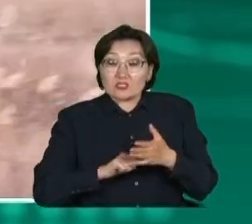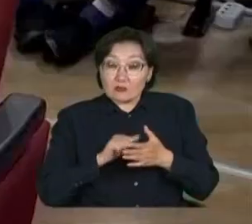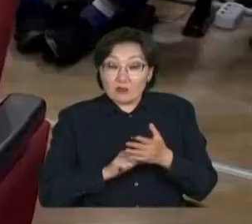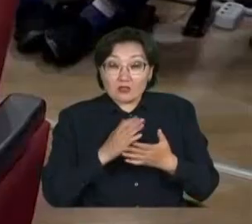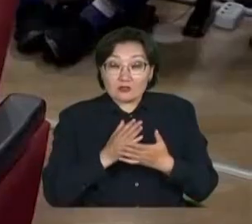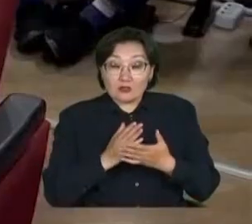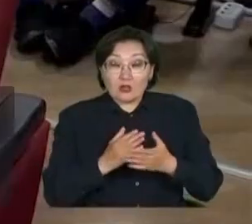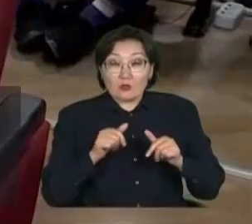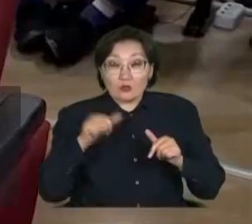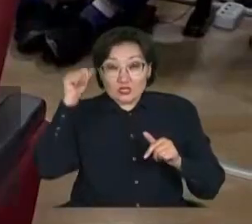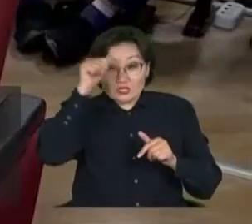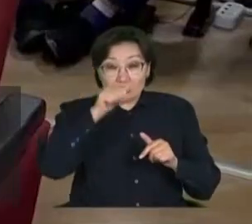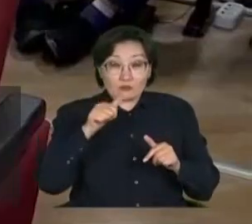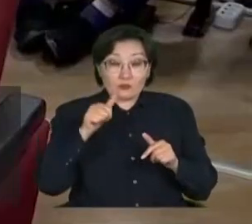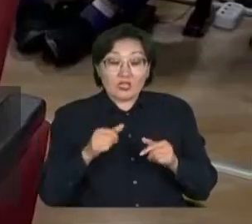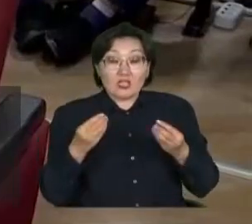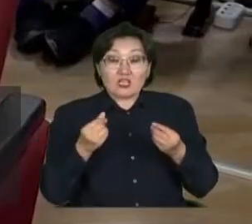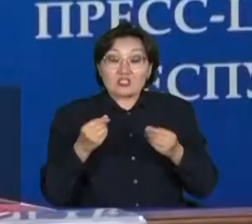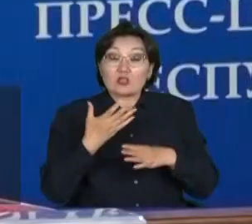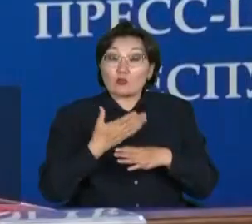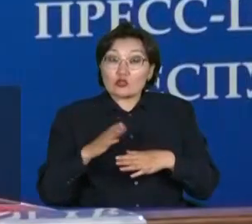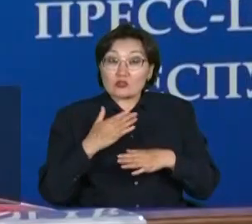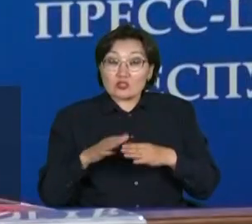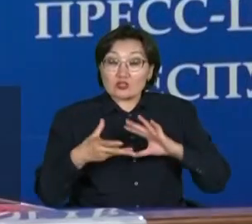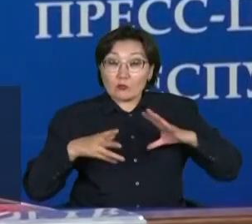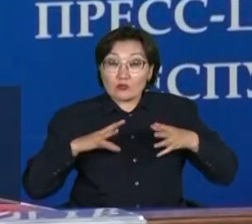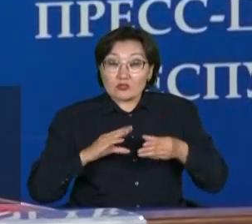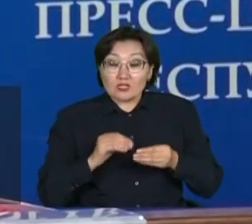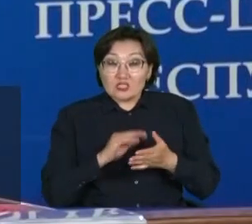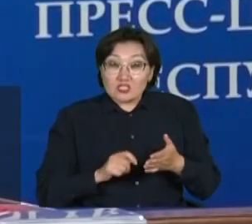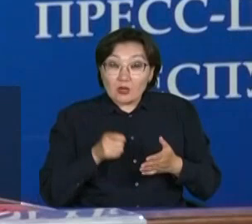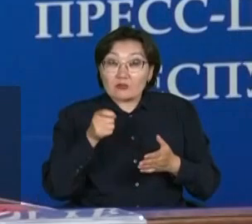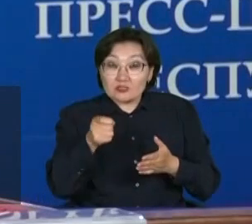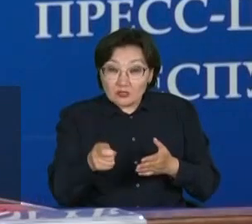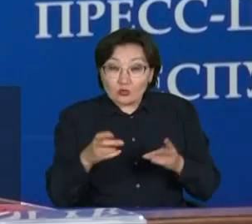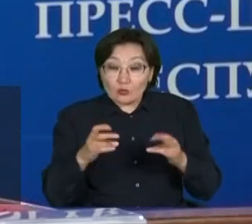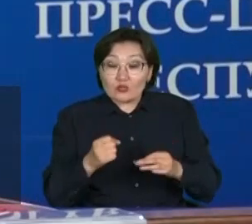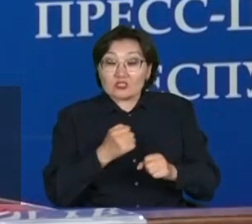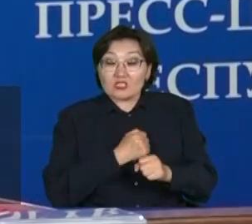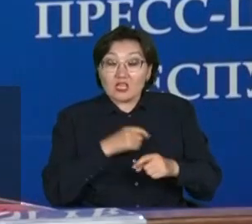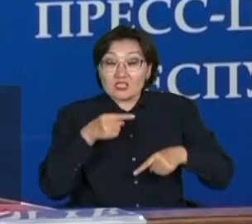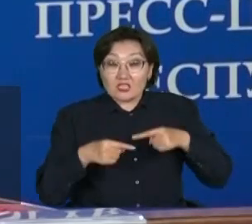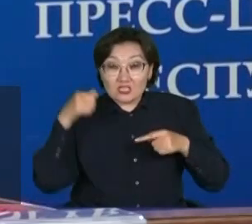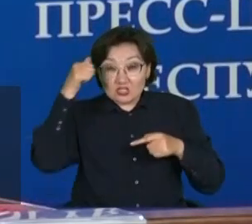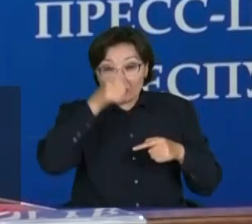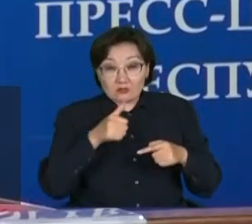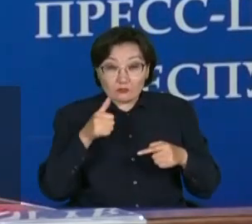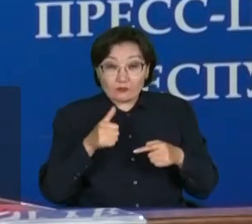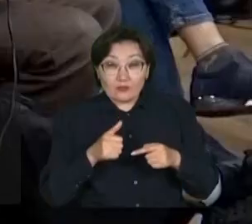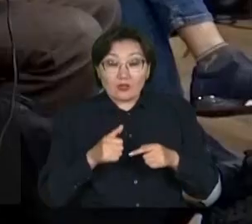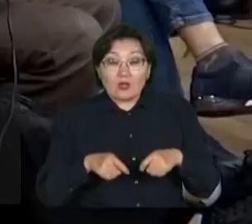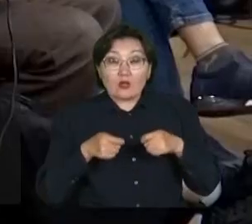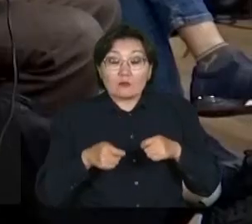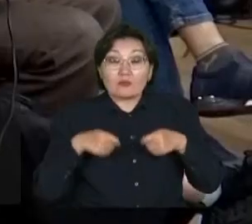екен. Биыл жылға қаражат бөлуге жалпы заявка тапсырдық, бірақ өкінішке орай келесі жылға беретін